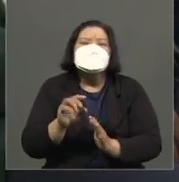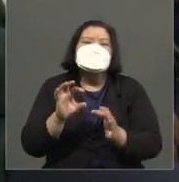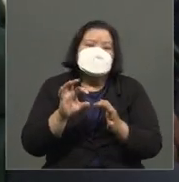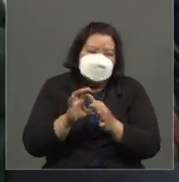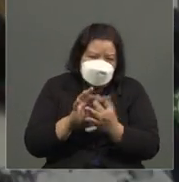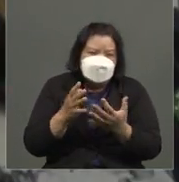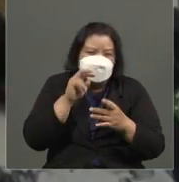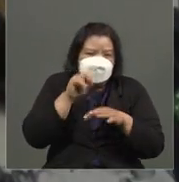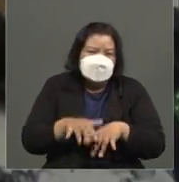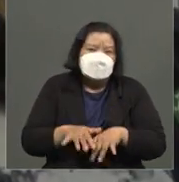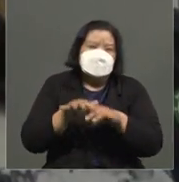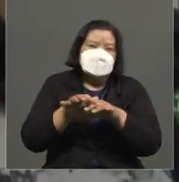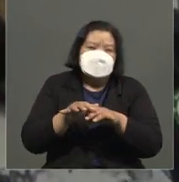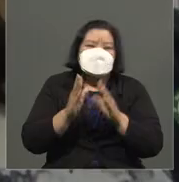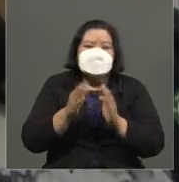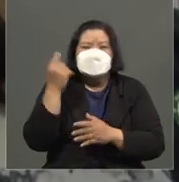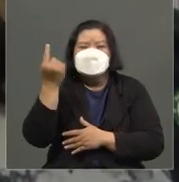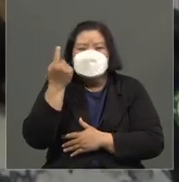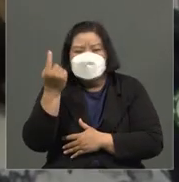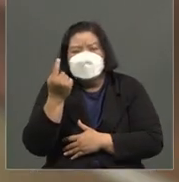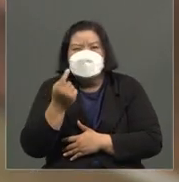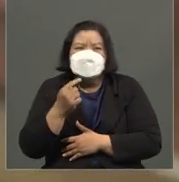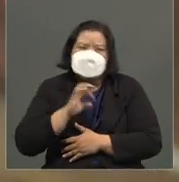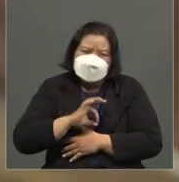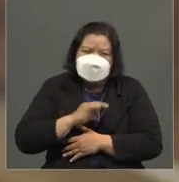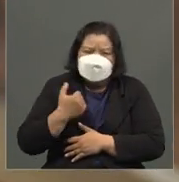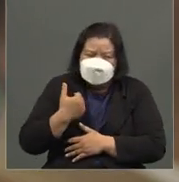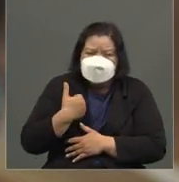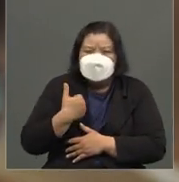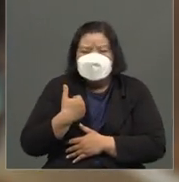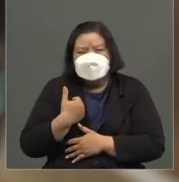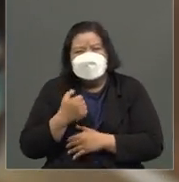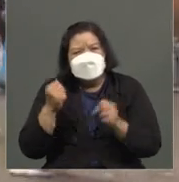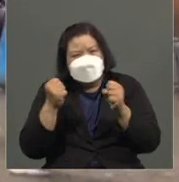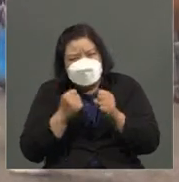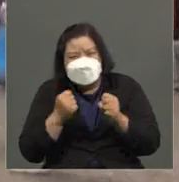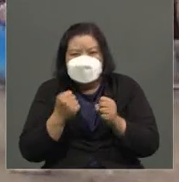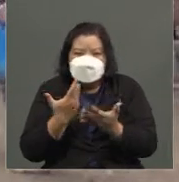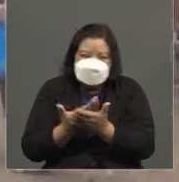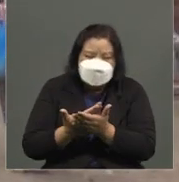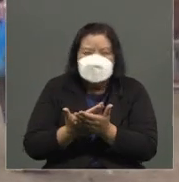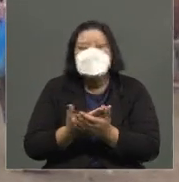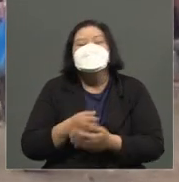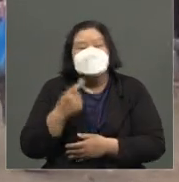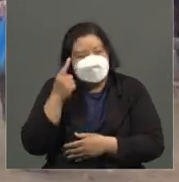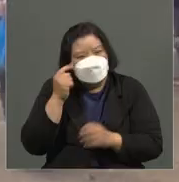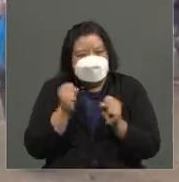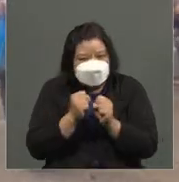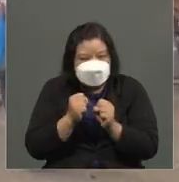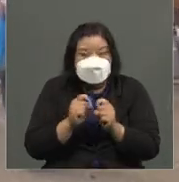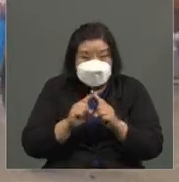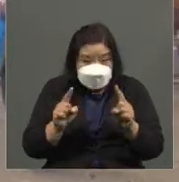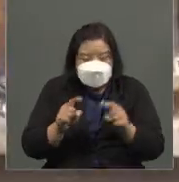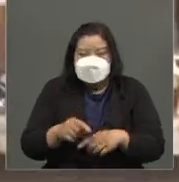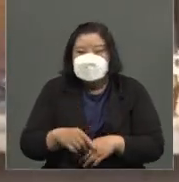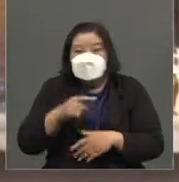ให้รายได้เกษตรกรลดลงแล้วก็นักท่องเที่ยวก็จะมีความกังวลในสถานการณ์อุทกภัยตรงนี้ก็จะกระเตื้องขึ้นมาหน่อยครับโดยเฉพาะกลุ่มนักท่องเที่ยว